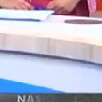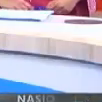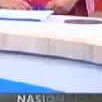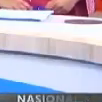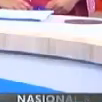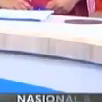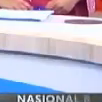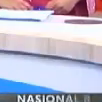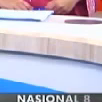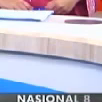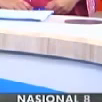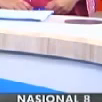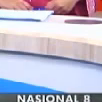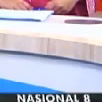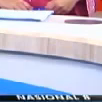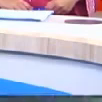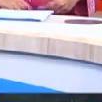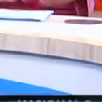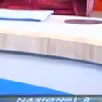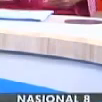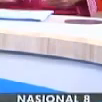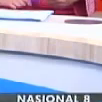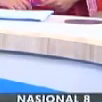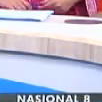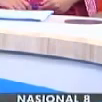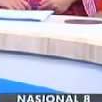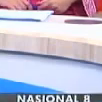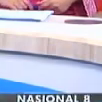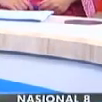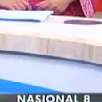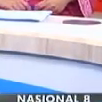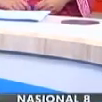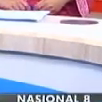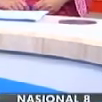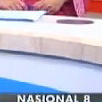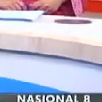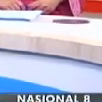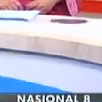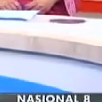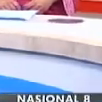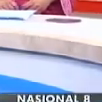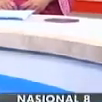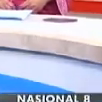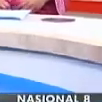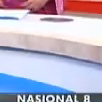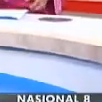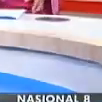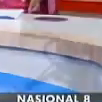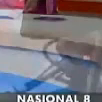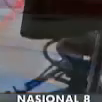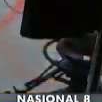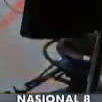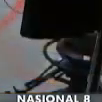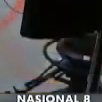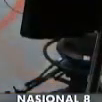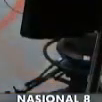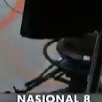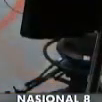untuk malam ini Assalamualaikum dan salam mau hijrah dan salam satis jiwa